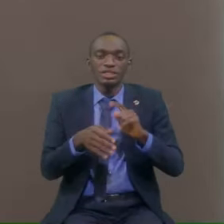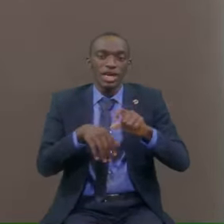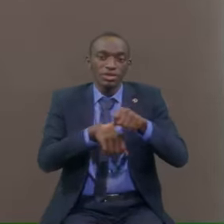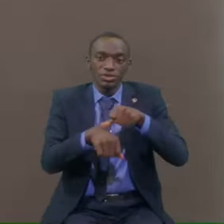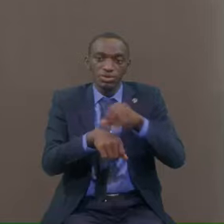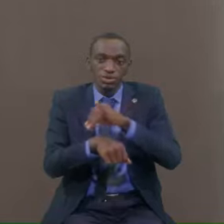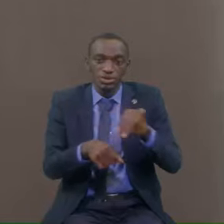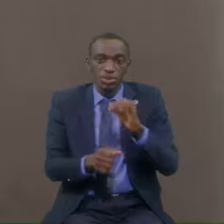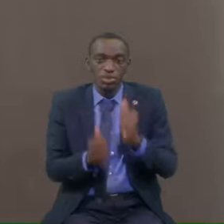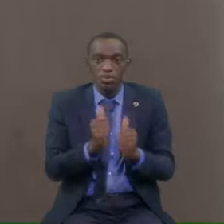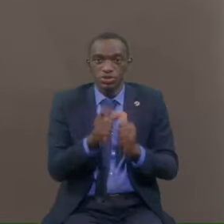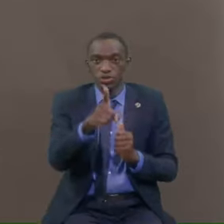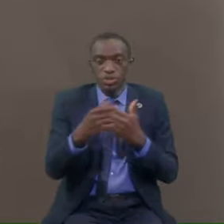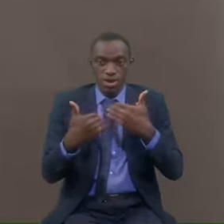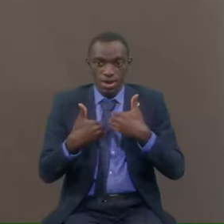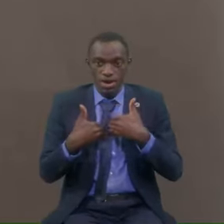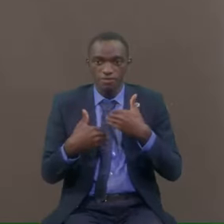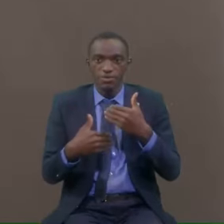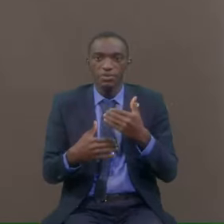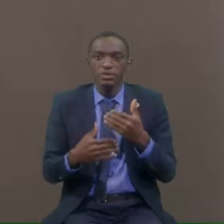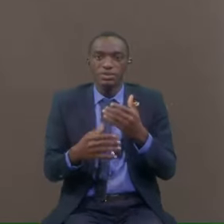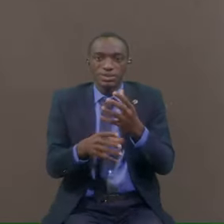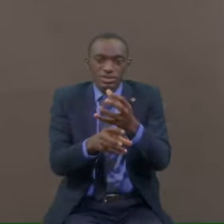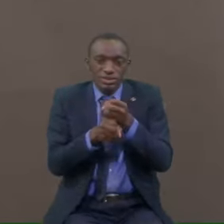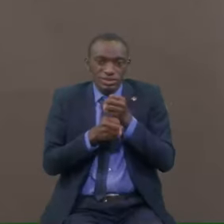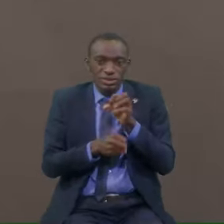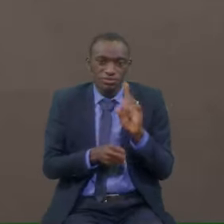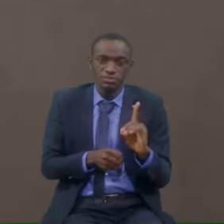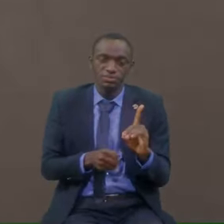l'onction, pour vous, l'onction que vous avez reçue de lui,